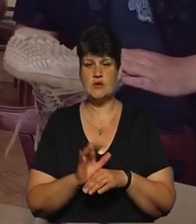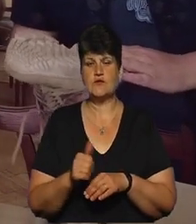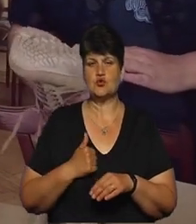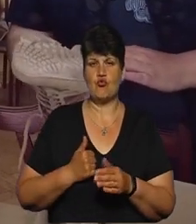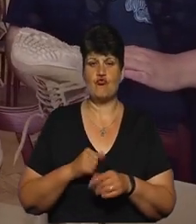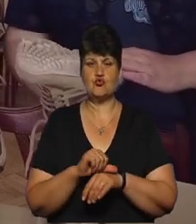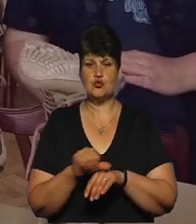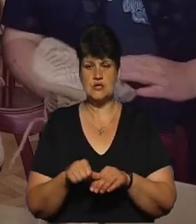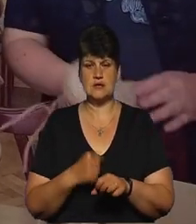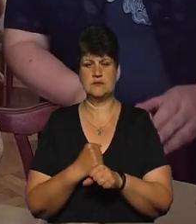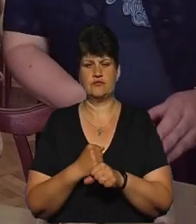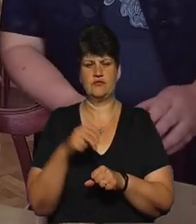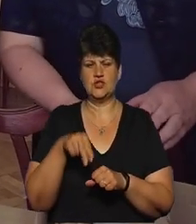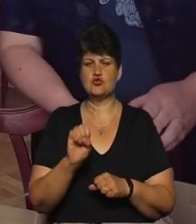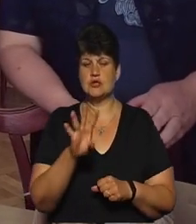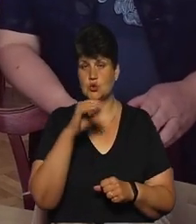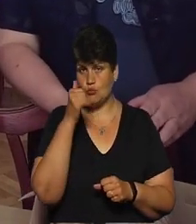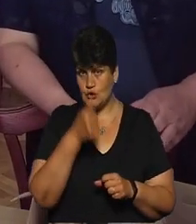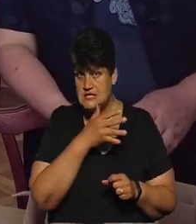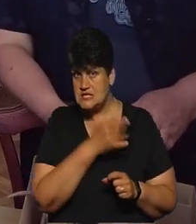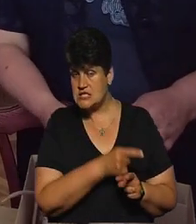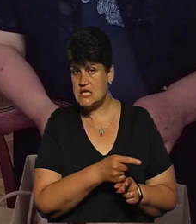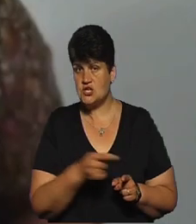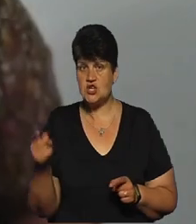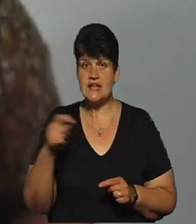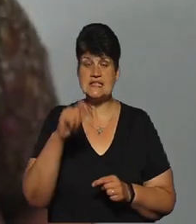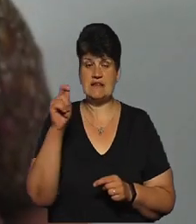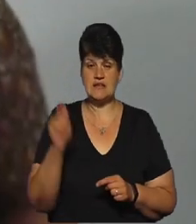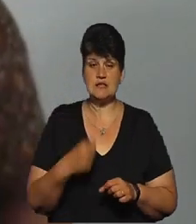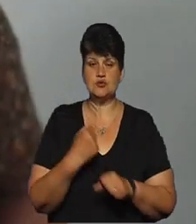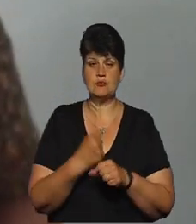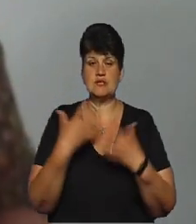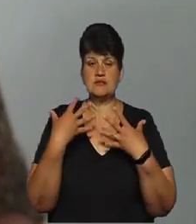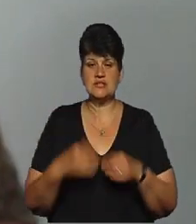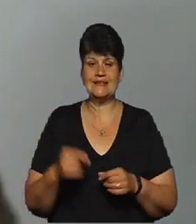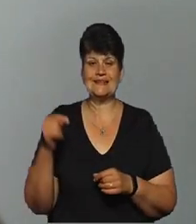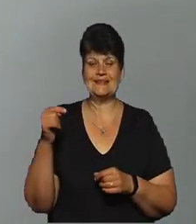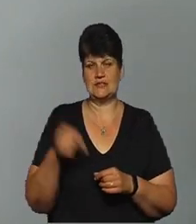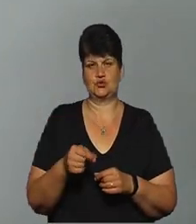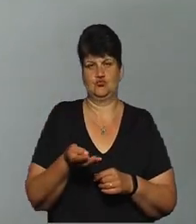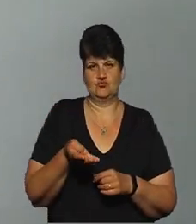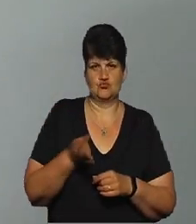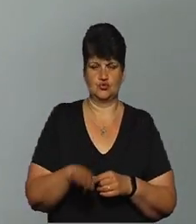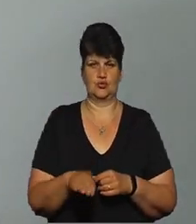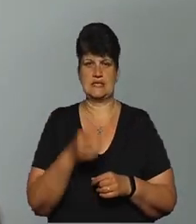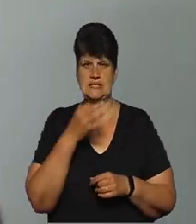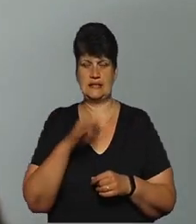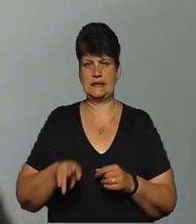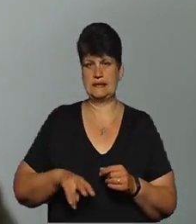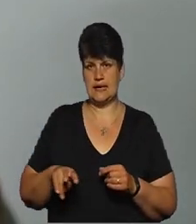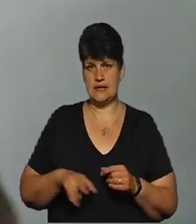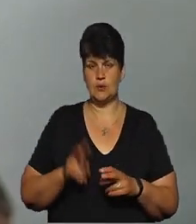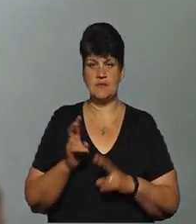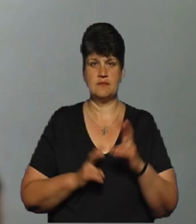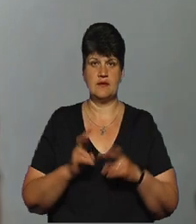в 2014 році. За час повномасштабної війни виготовили близько тисячі пар, розповіла директорка підприємства Галина